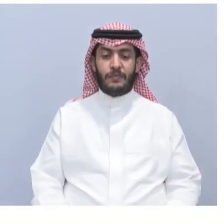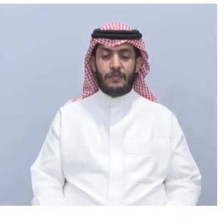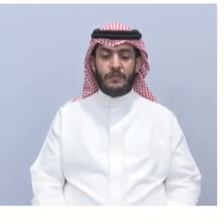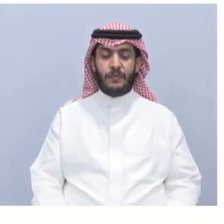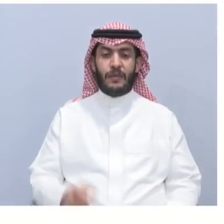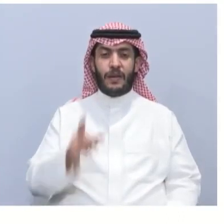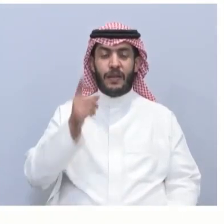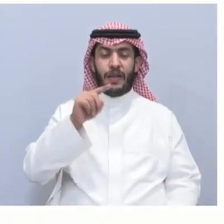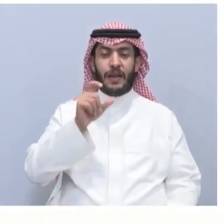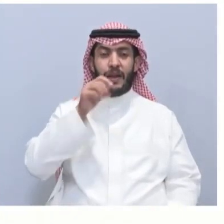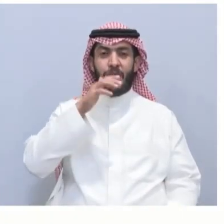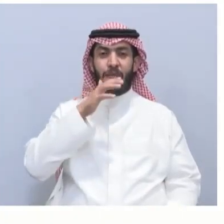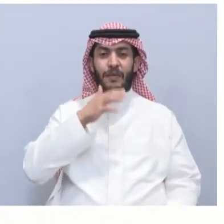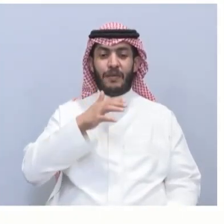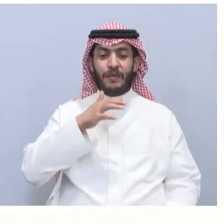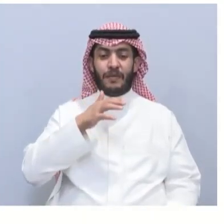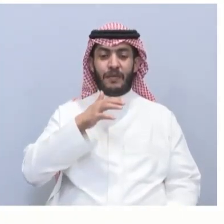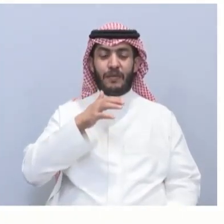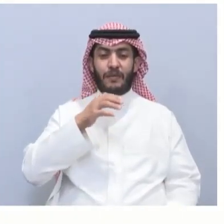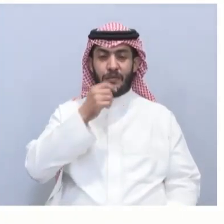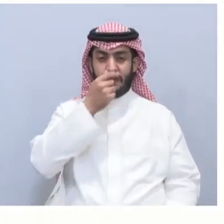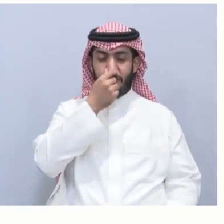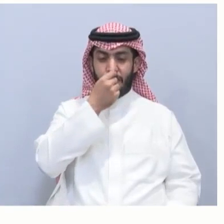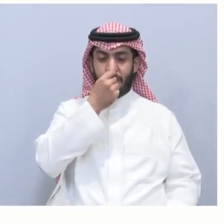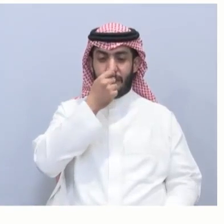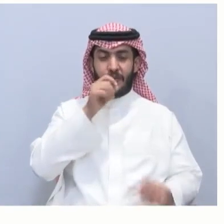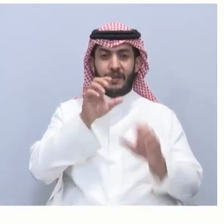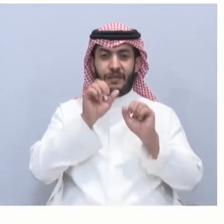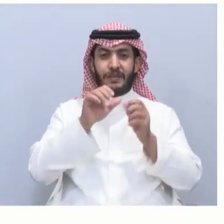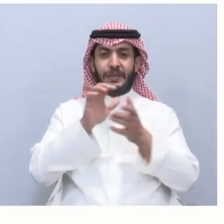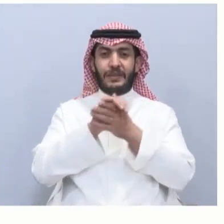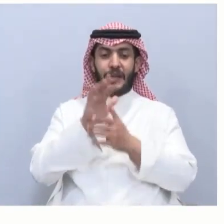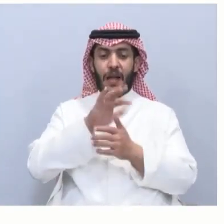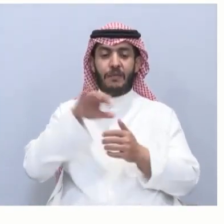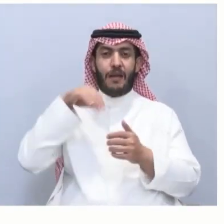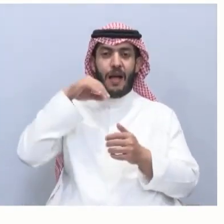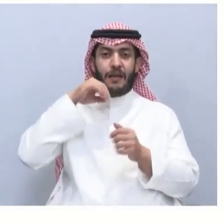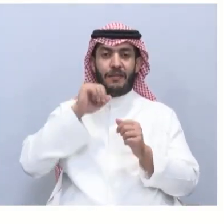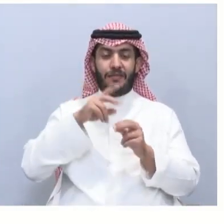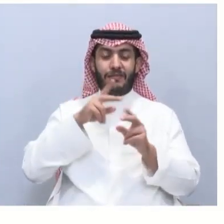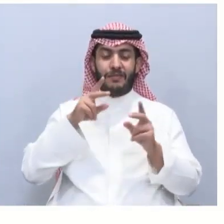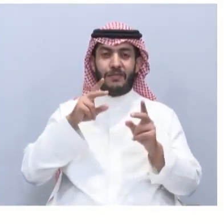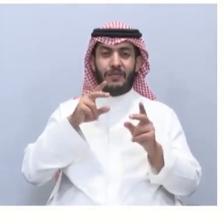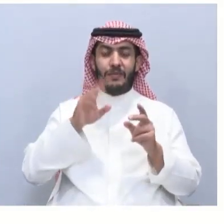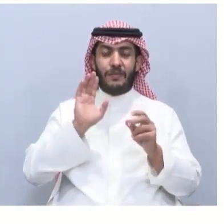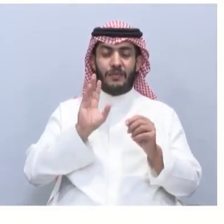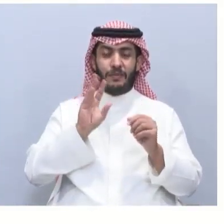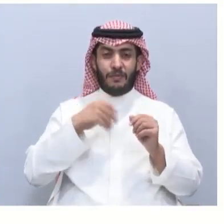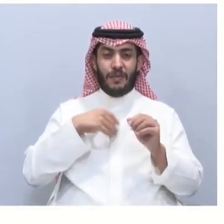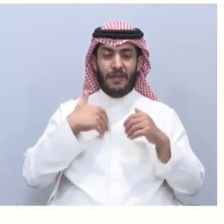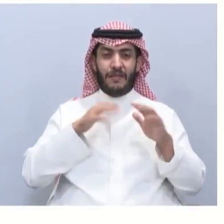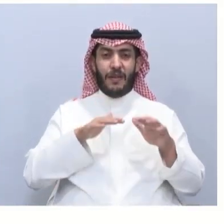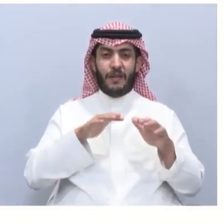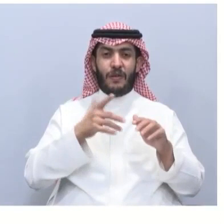النبي صلى الله عليه وسلم كان يرفق باصحاب بهيمه الانعام احيانا يكون عندي